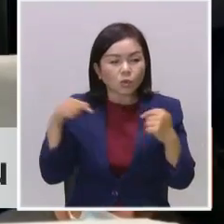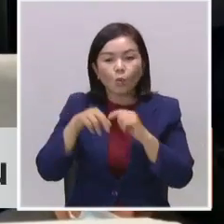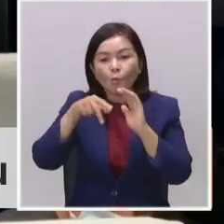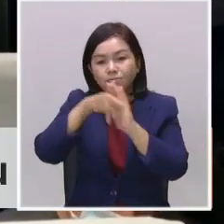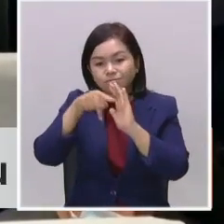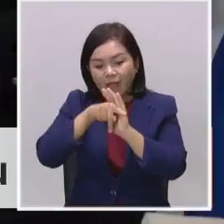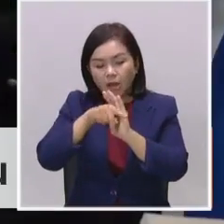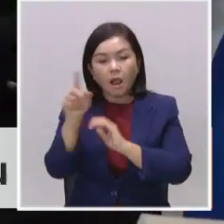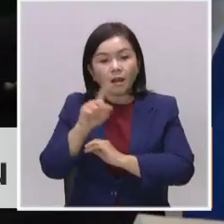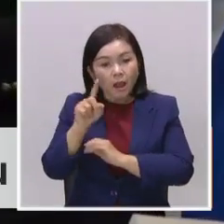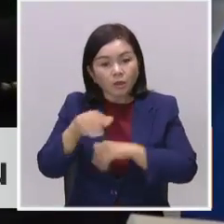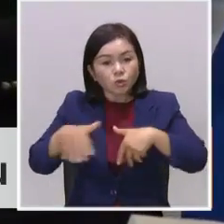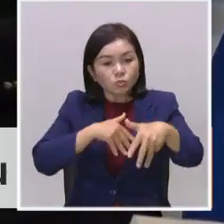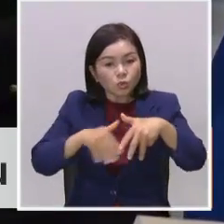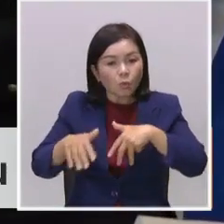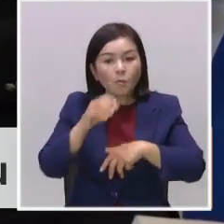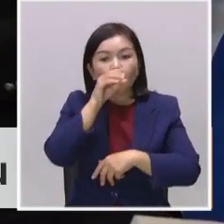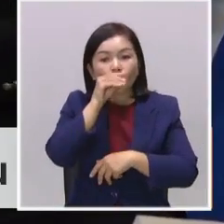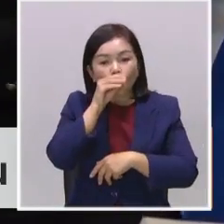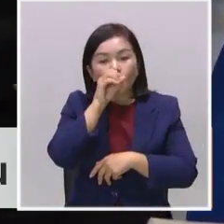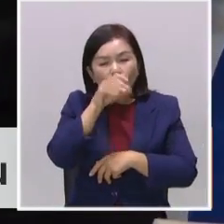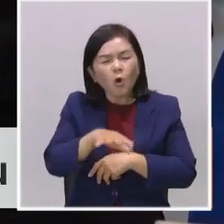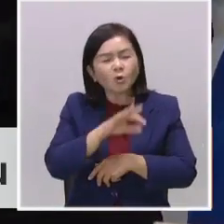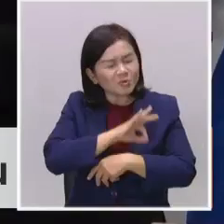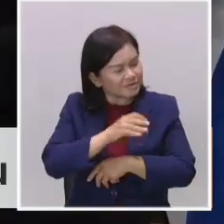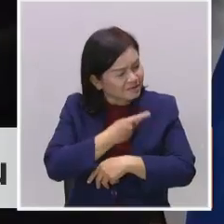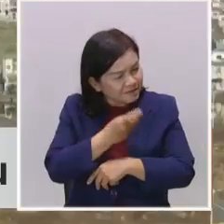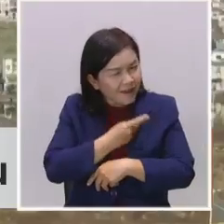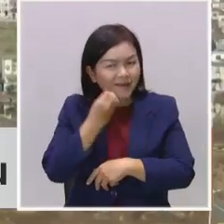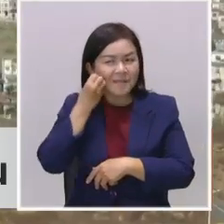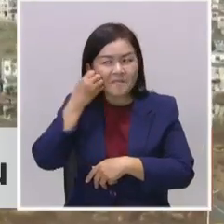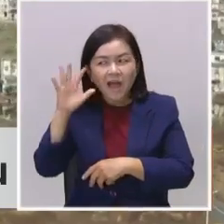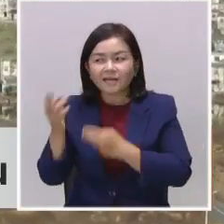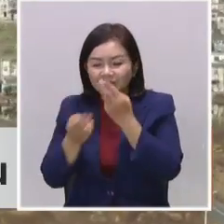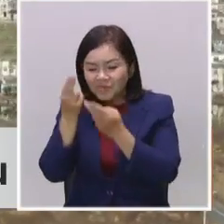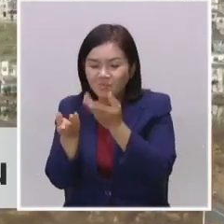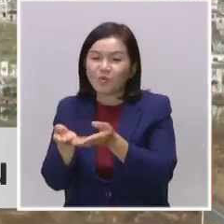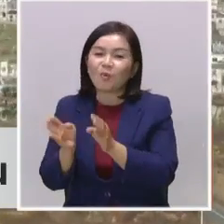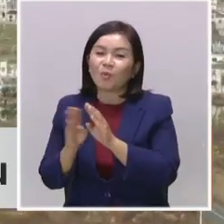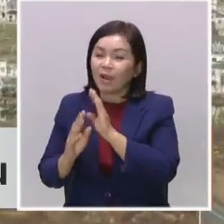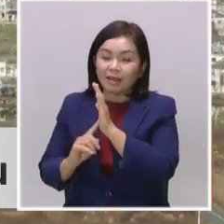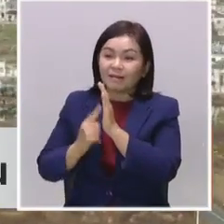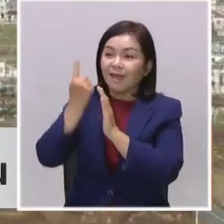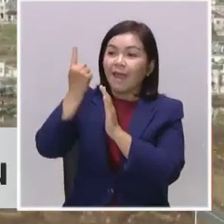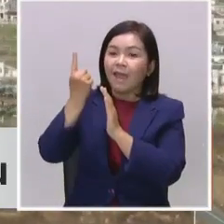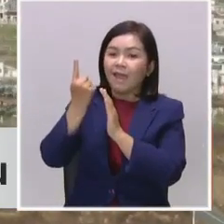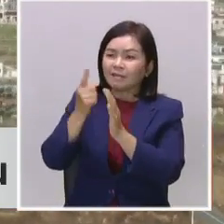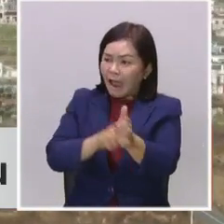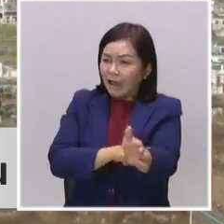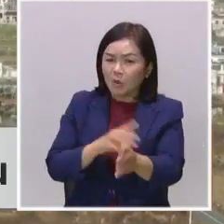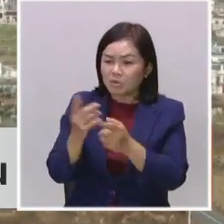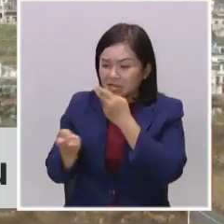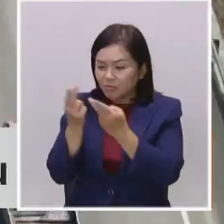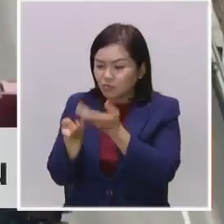ดีซึ่งผู้เดินทางส่วนใหญ่เนี่ยกล่าวว่าพวกเขารู้สึกดีใจที่ได้กลับบ้านโดยหลายคนเนี่ยเป็นครั้งแรกนะครับในรอบหลายปีเล